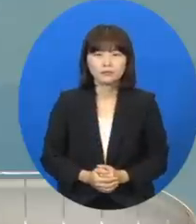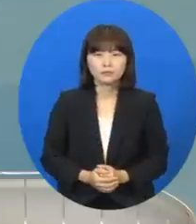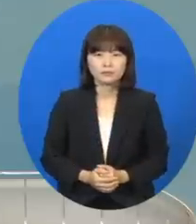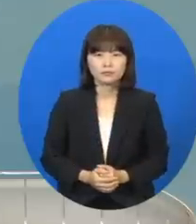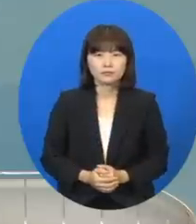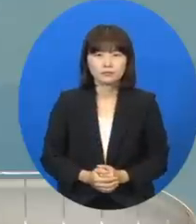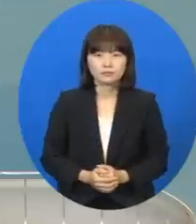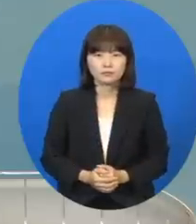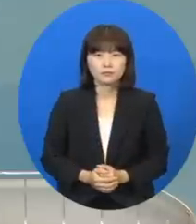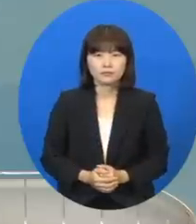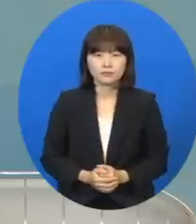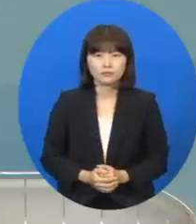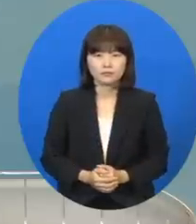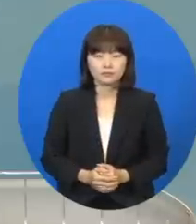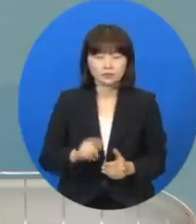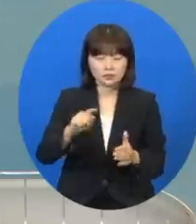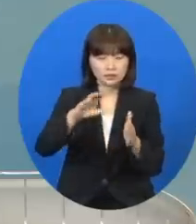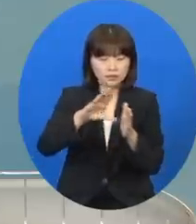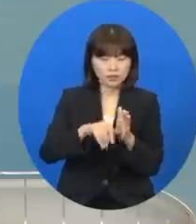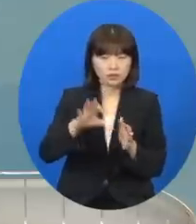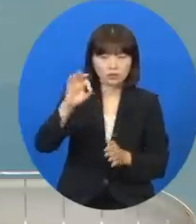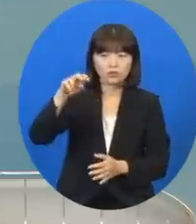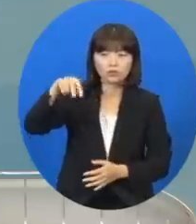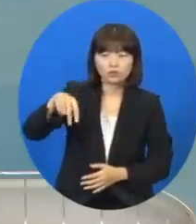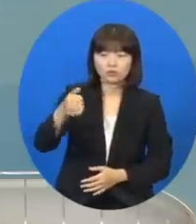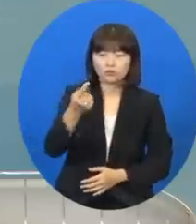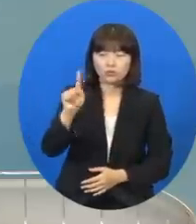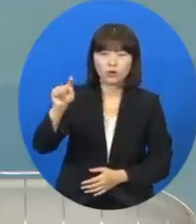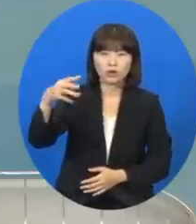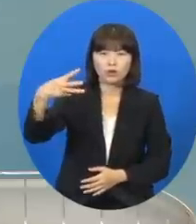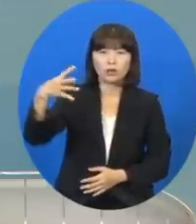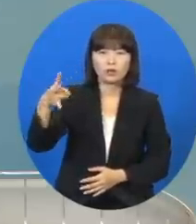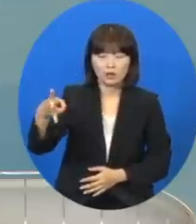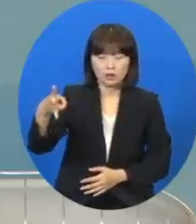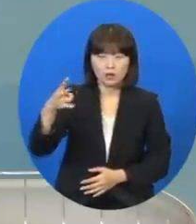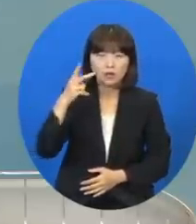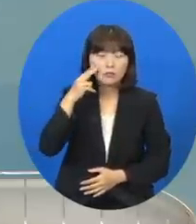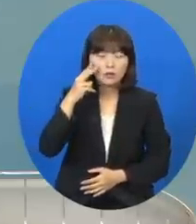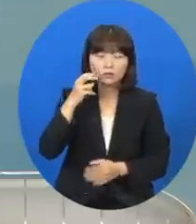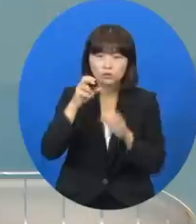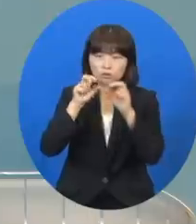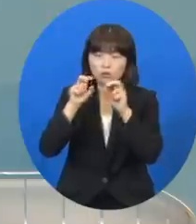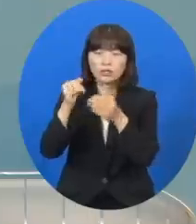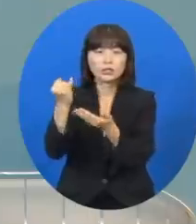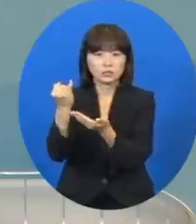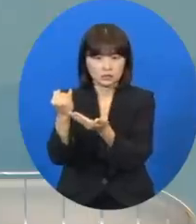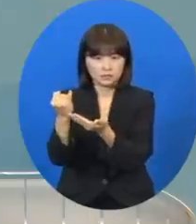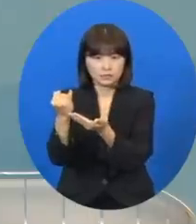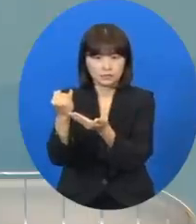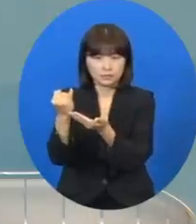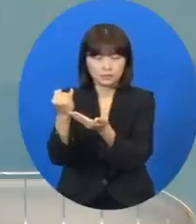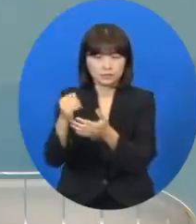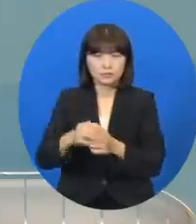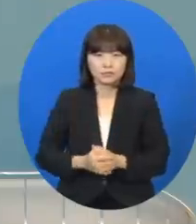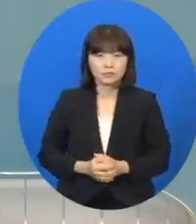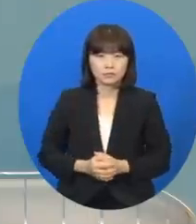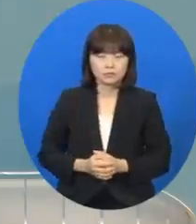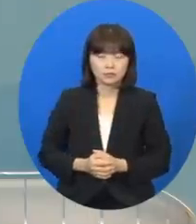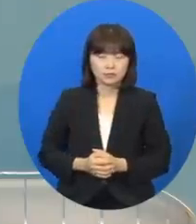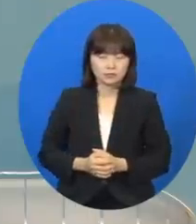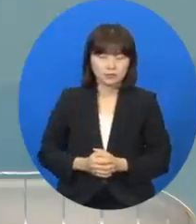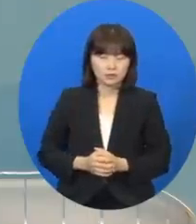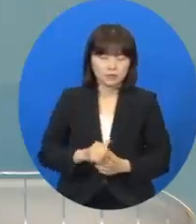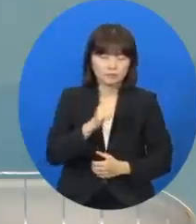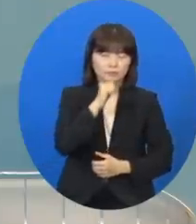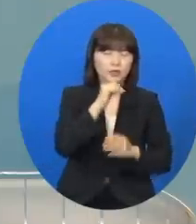그때 유활의 선교사님, 미국 선교사님이 그 어려운 이들 돌보느라고